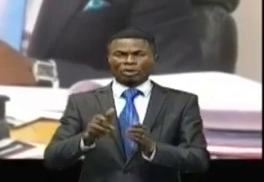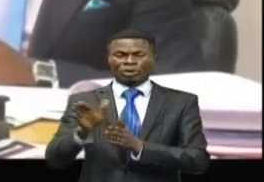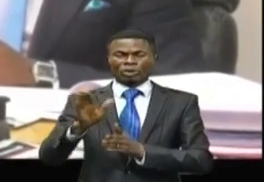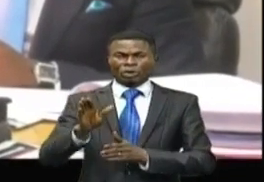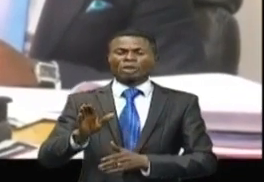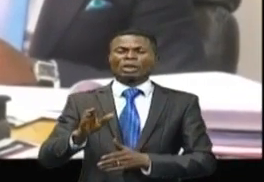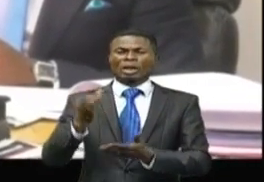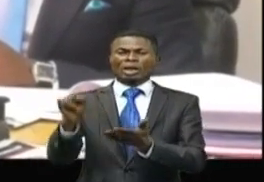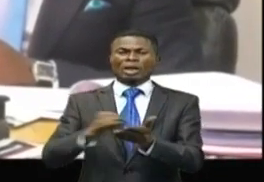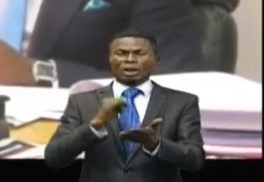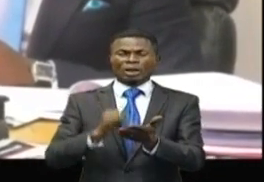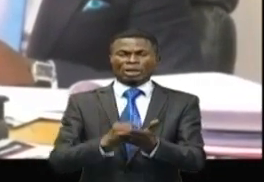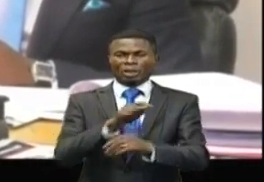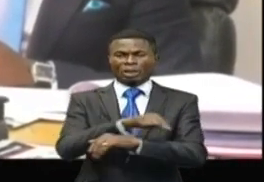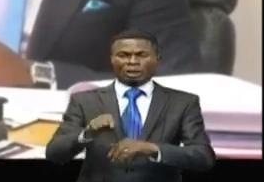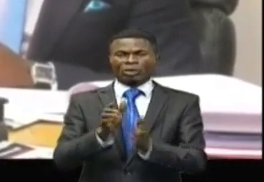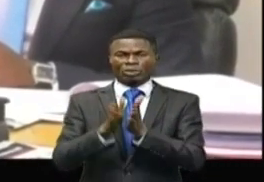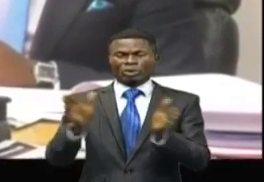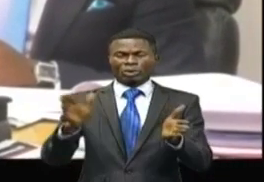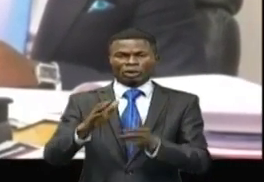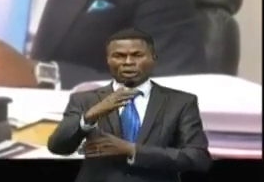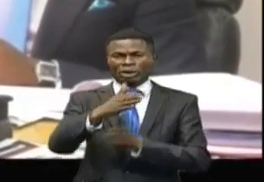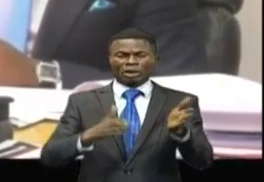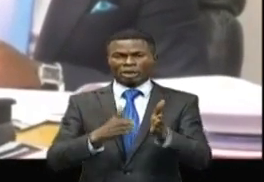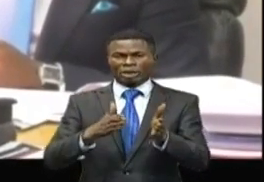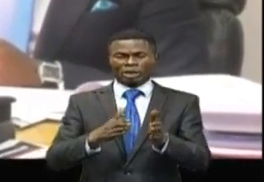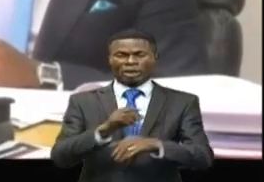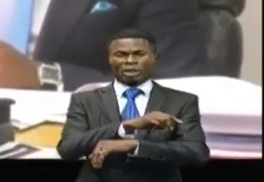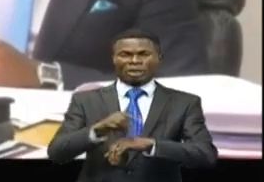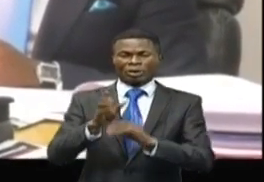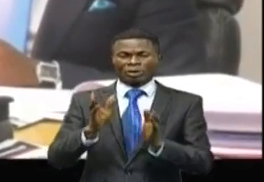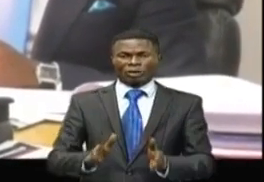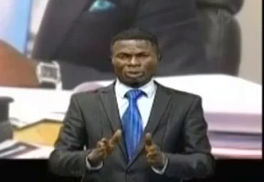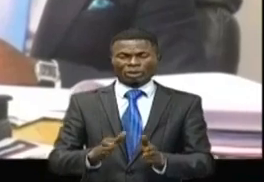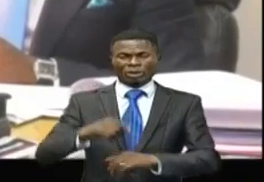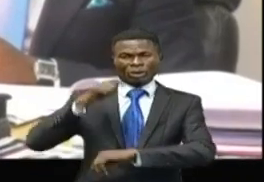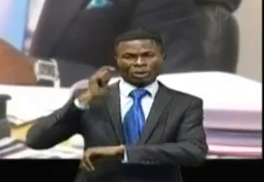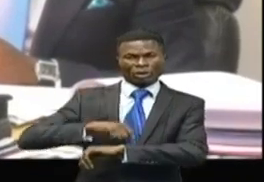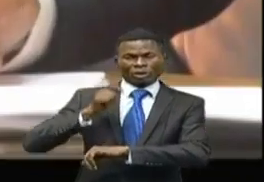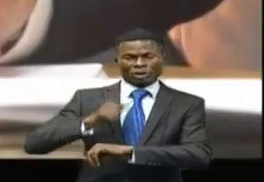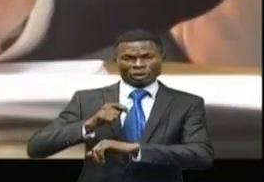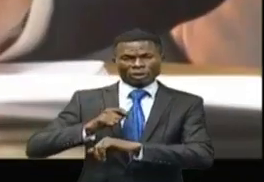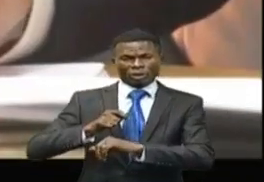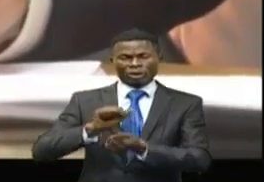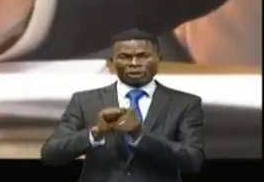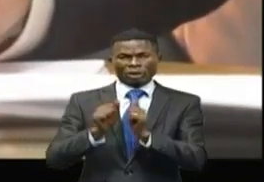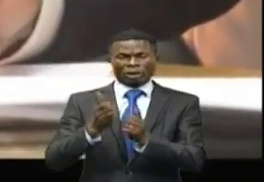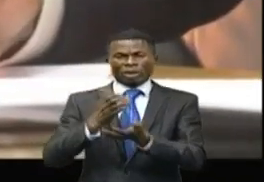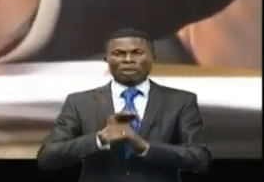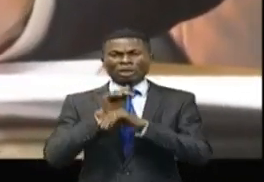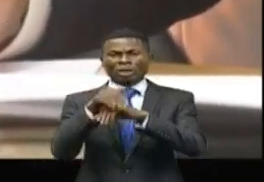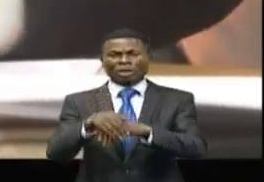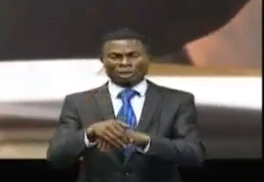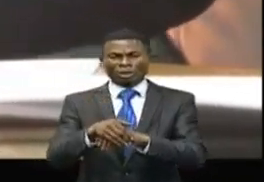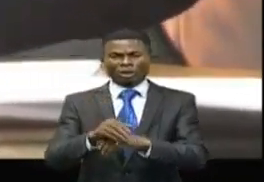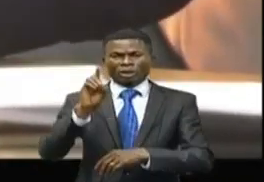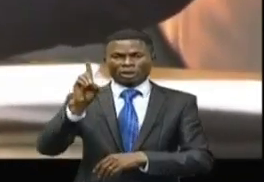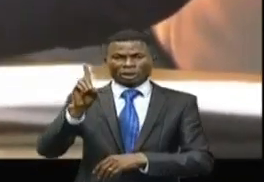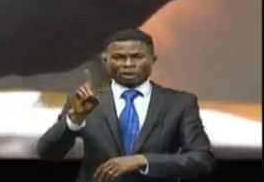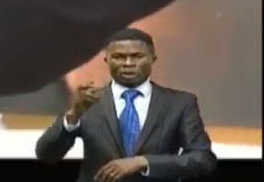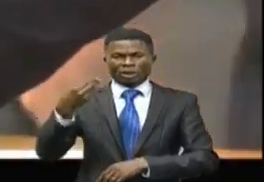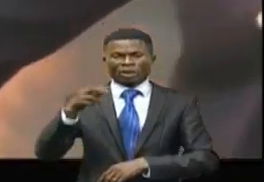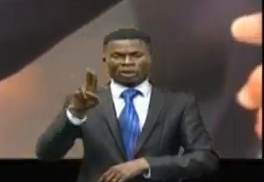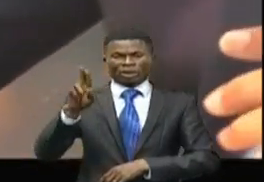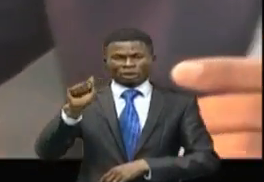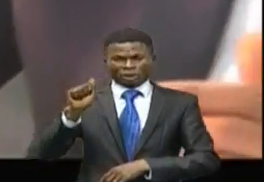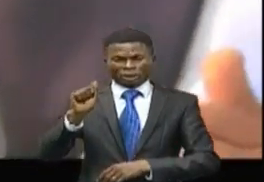et la direction générale des recettes administratives judiciaires domaniales et les participations des gérable ont dépassé